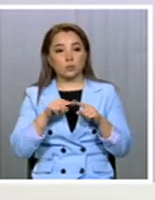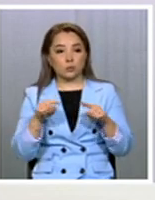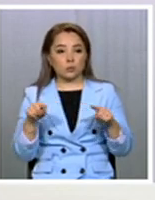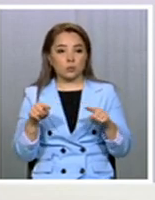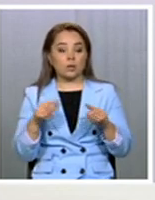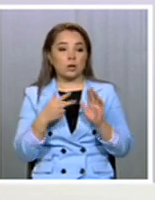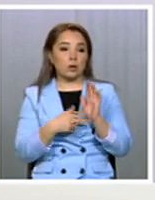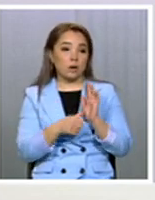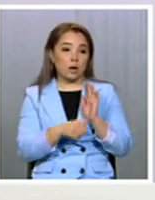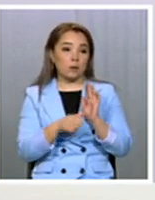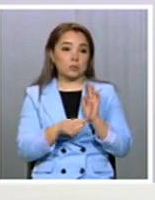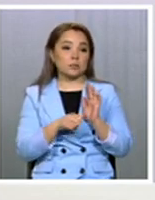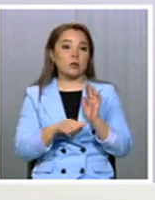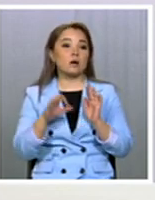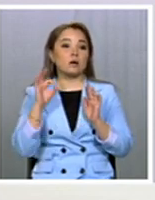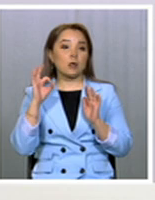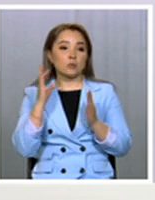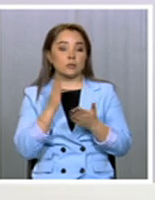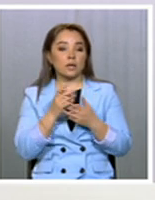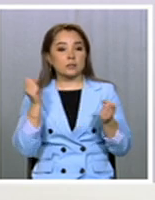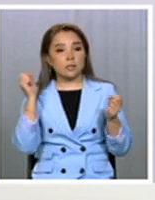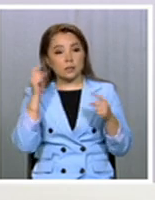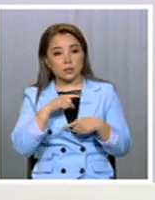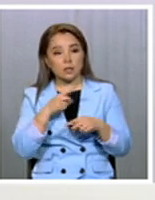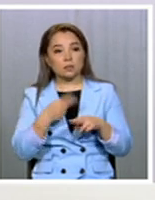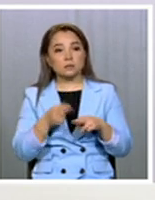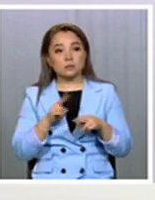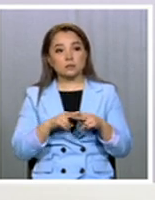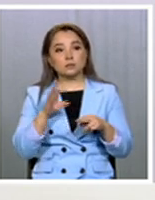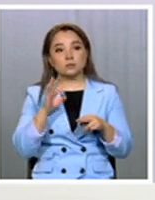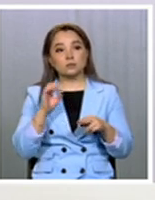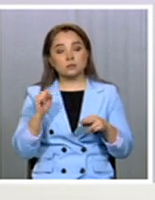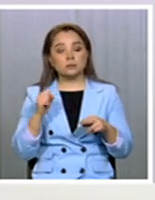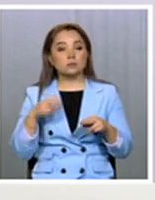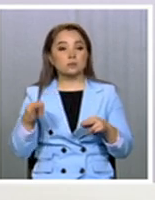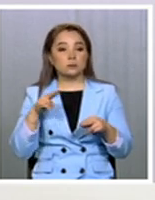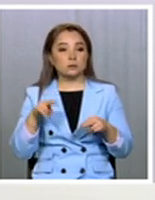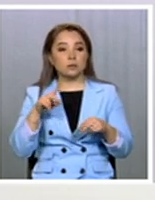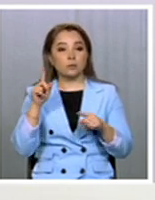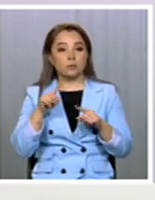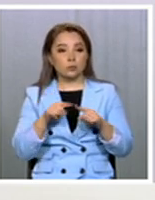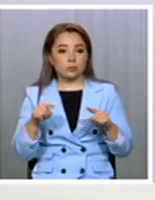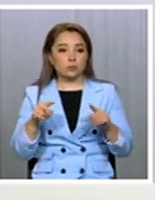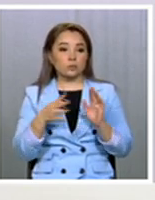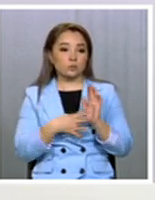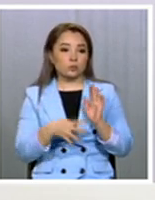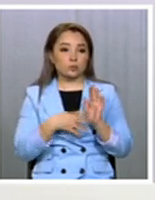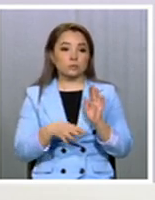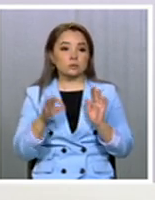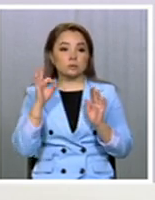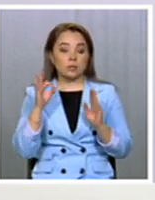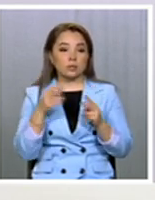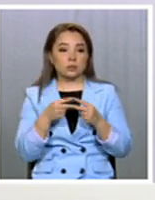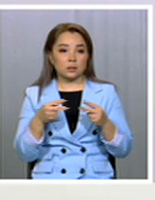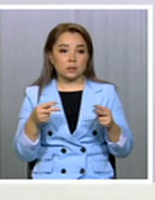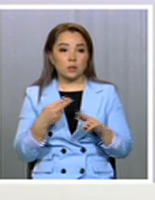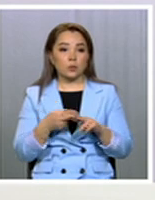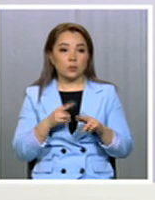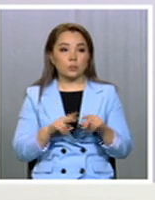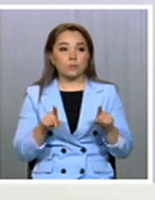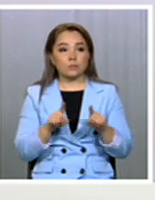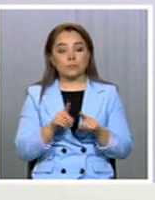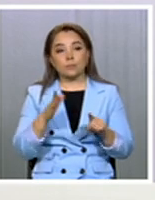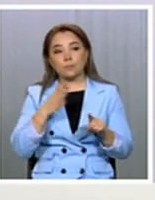60 градусқа тең болатынын анықтай аламыз, және ОАД бұрышы бізде 90 градусқа тең. Дәл осыдан